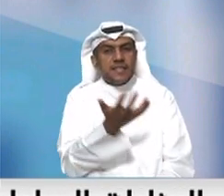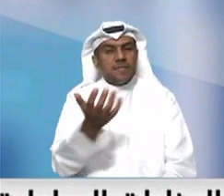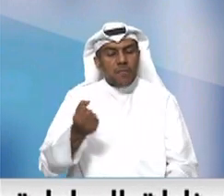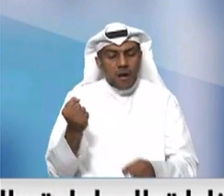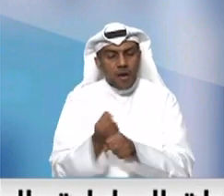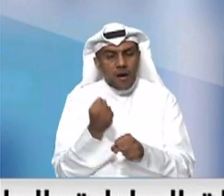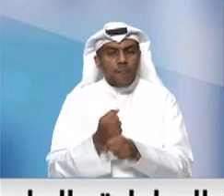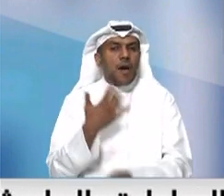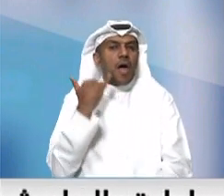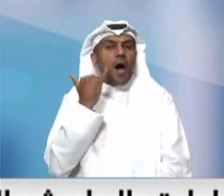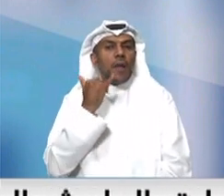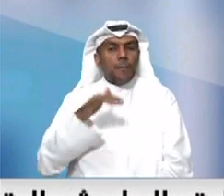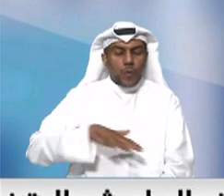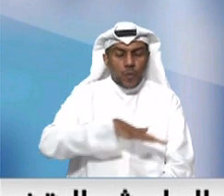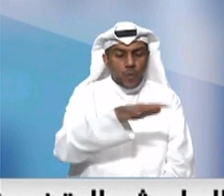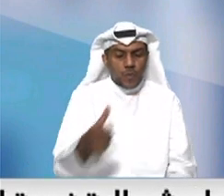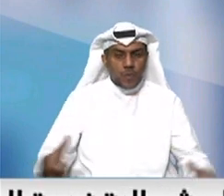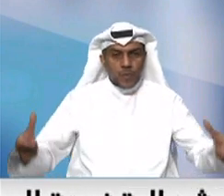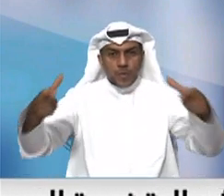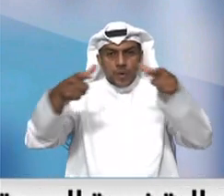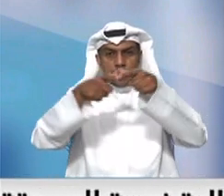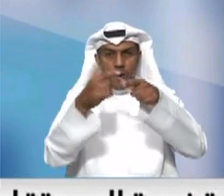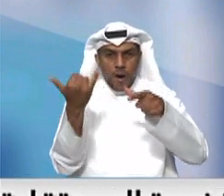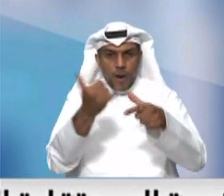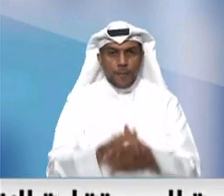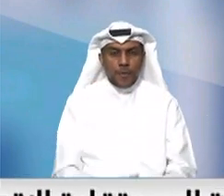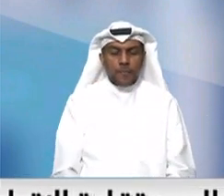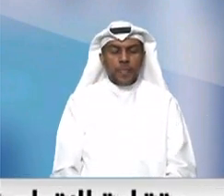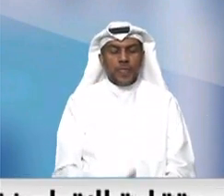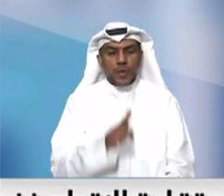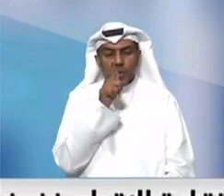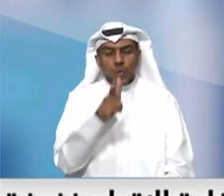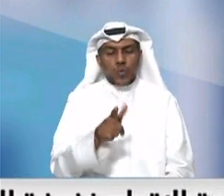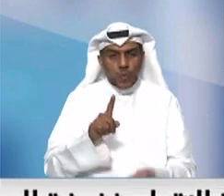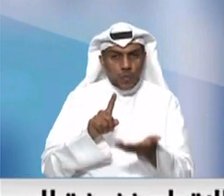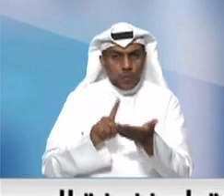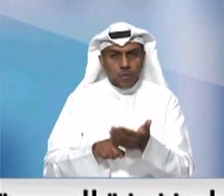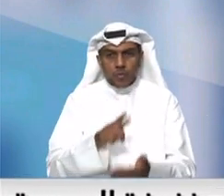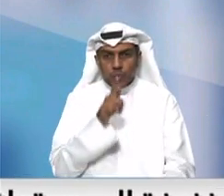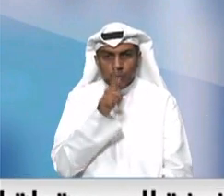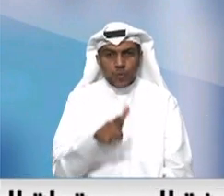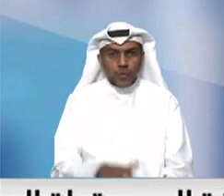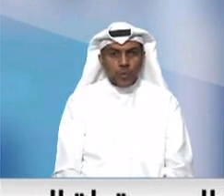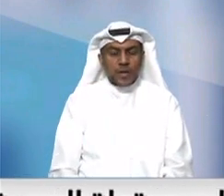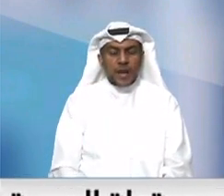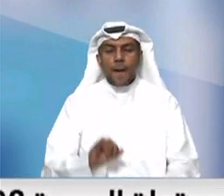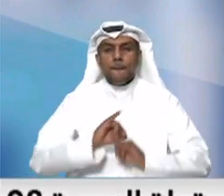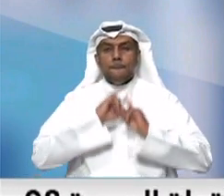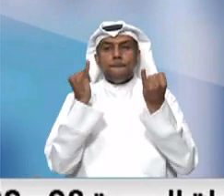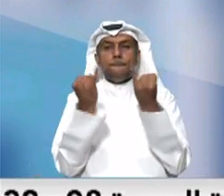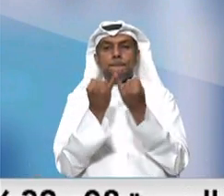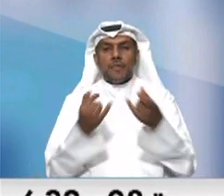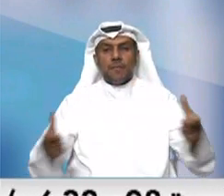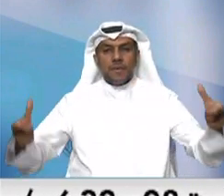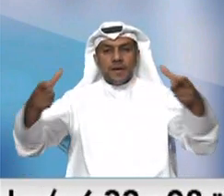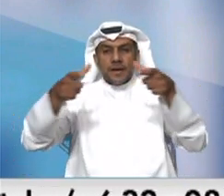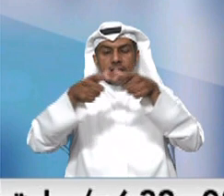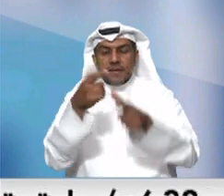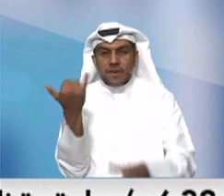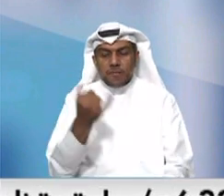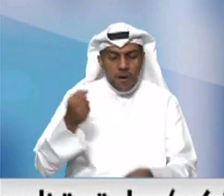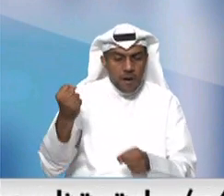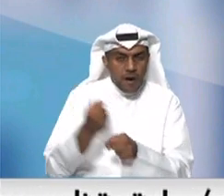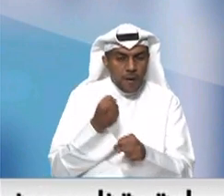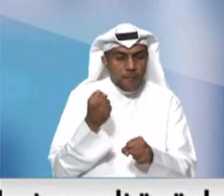المستدامة في هذا القطاع الحيوي. وأكد الصقر أن المنظمة تلتزم بالتركيز على تطبيق